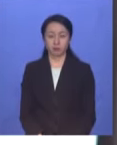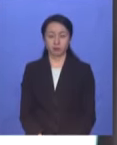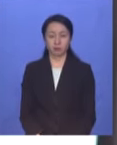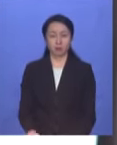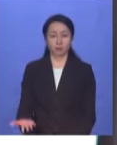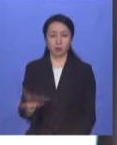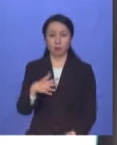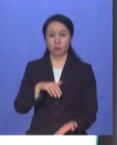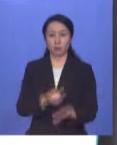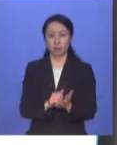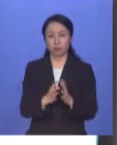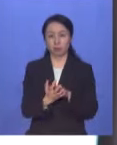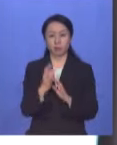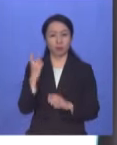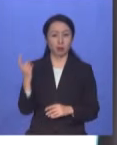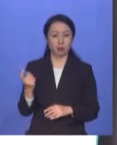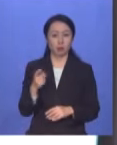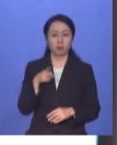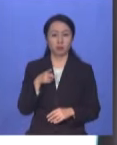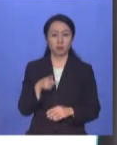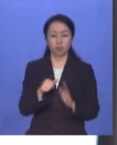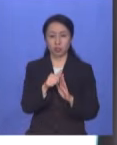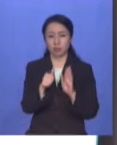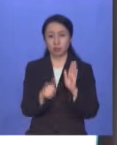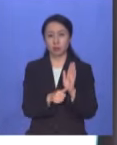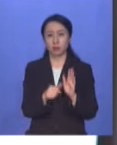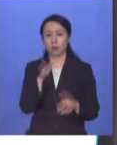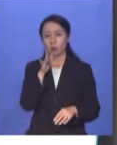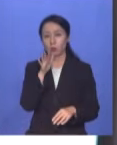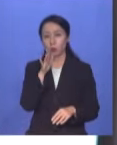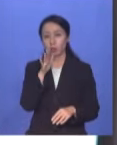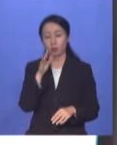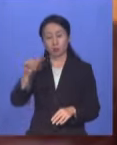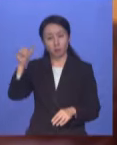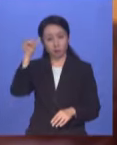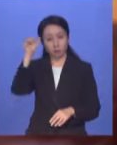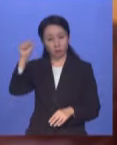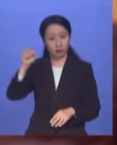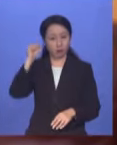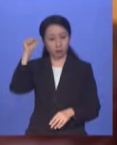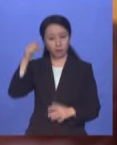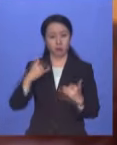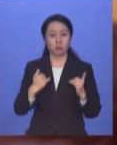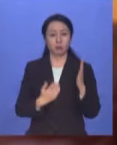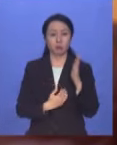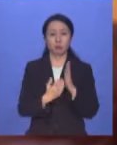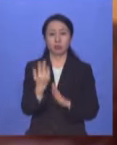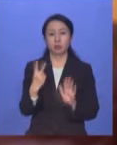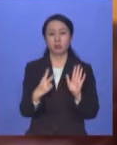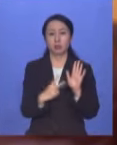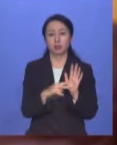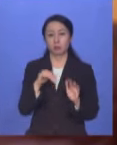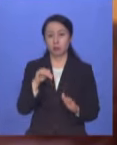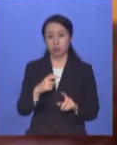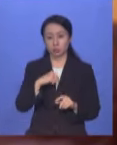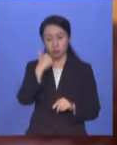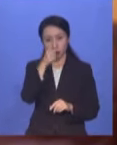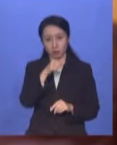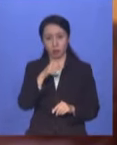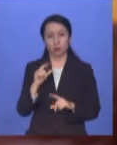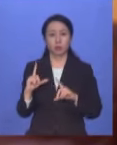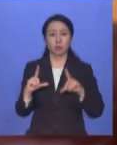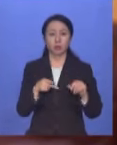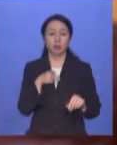Мы занимаемся сельским хозяйством с 2016 года. Поголовье овец в настоящее время превышает 7 тысяч. В этом году